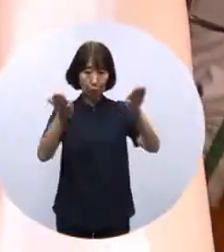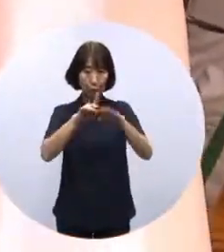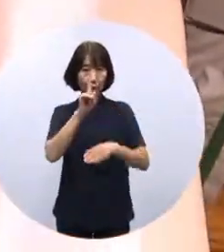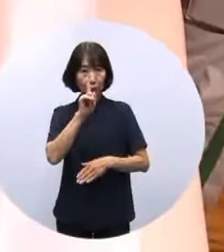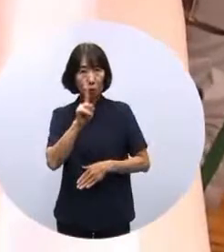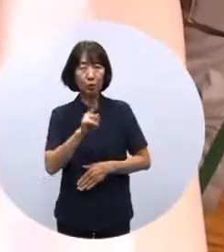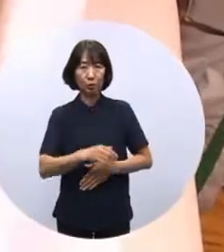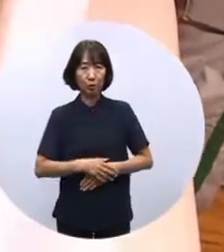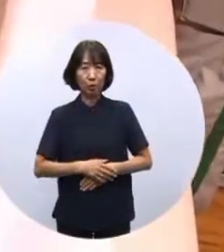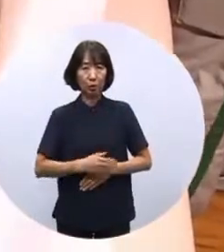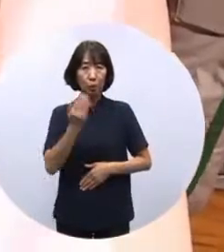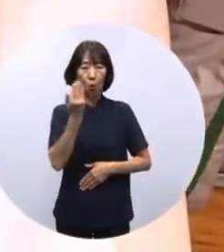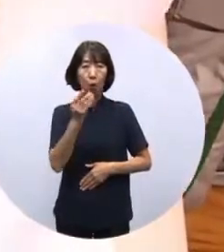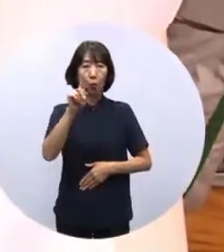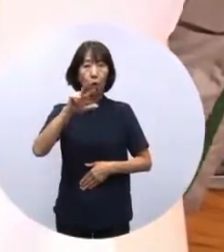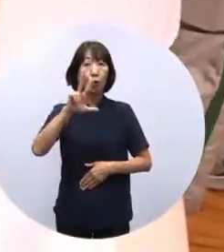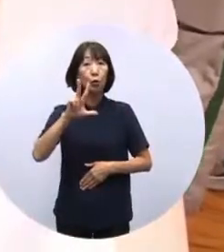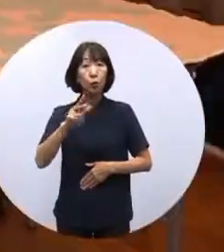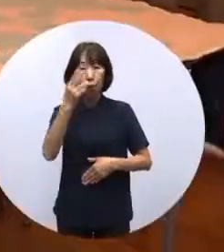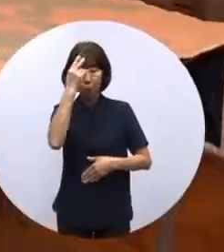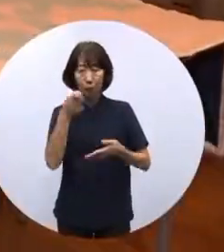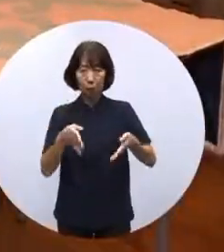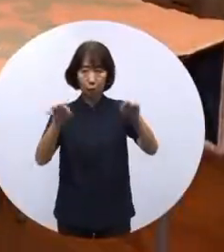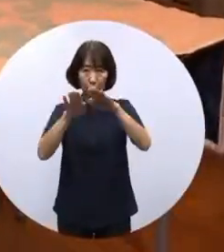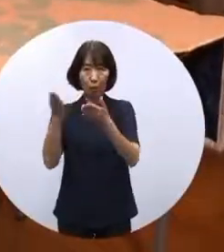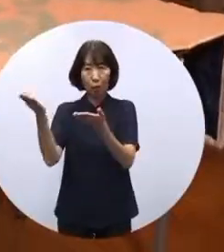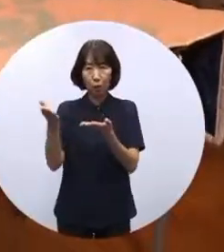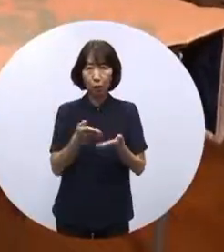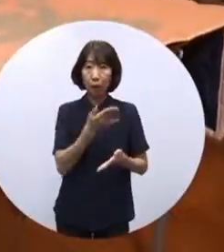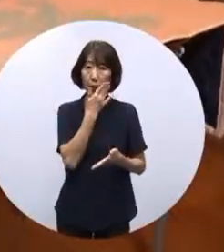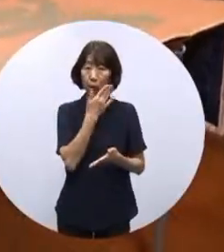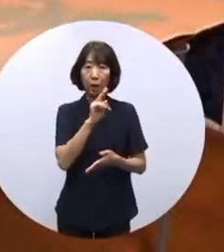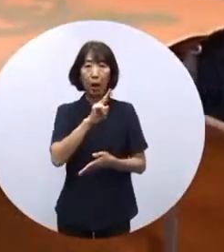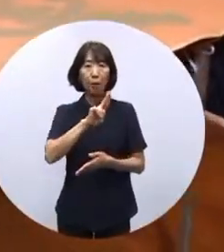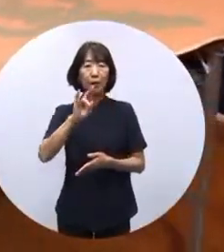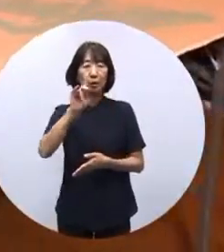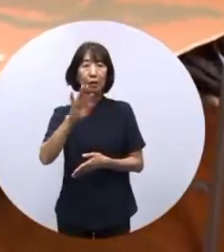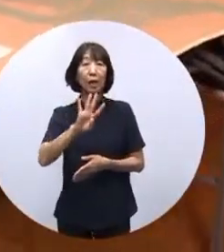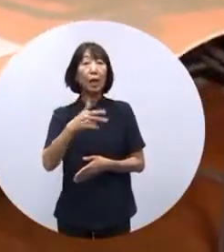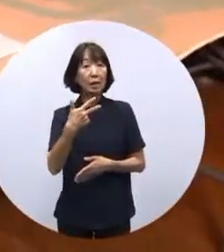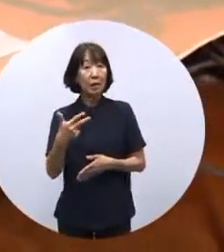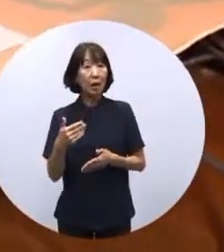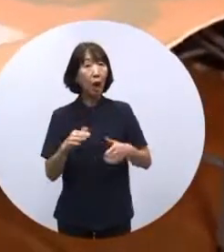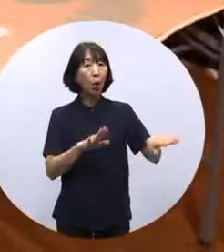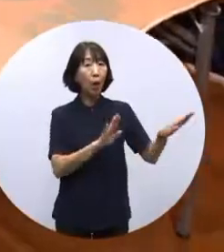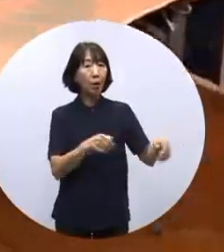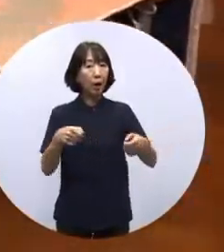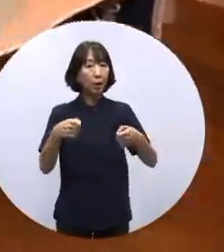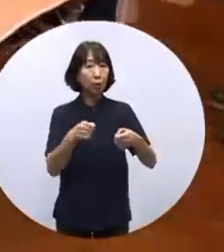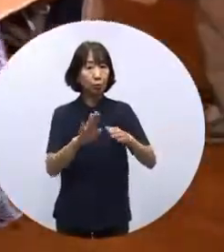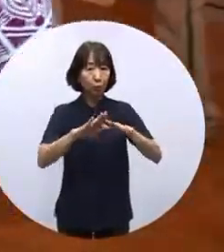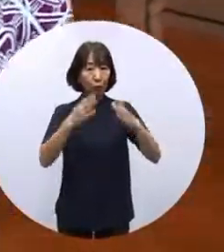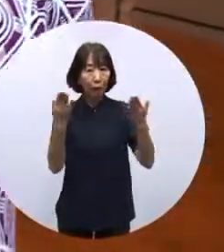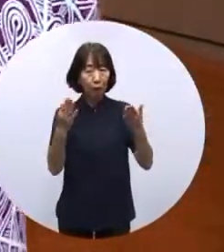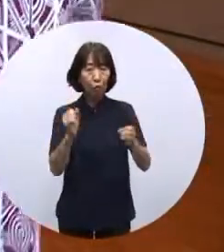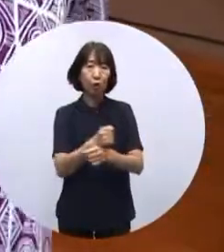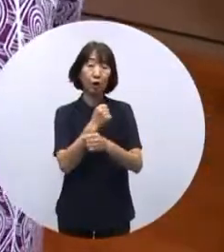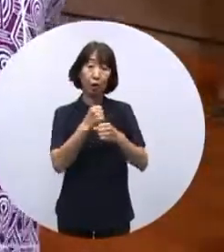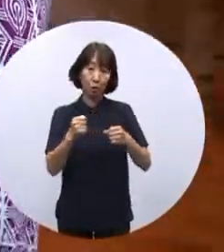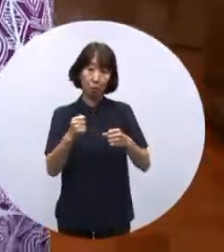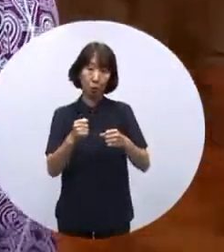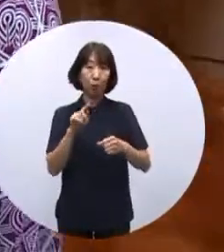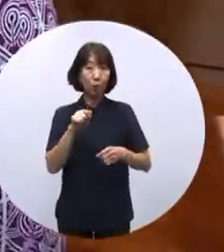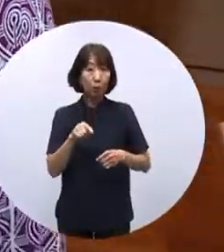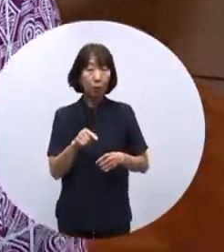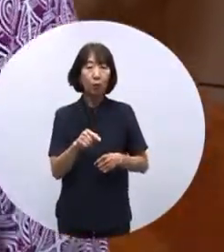つ、ホノルル美術館から届けられた貴重なヴィンテージハワイアンキルトの開封作業。貴重